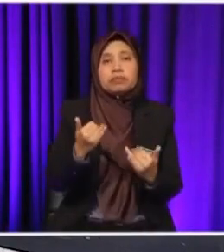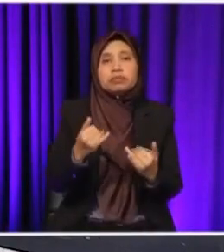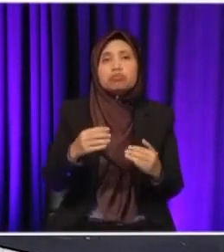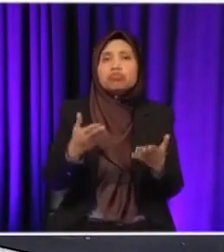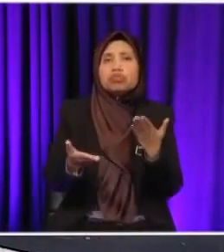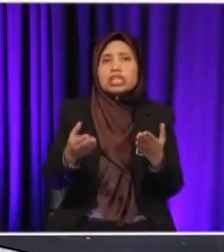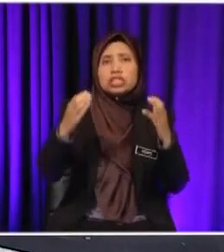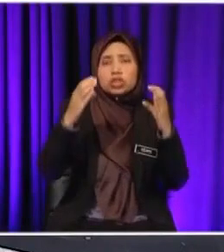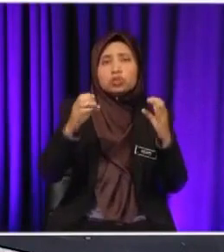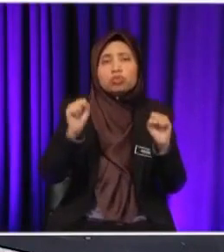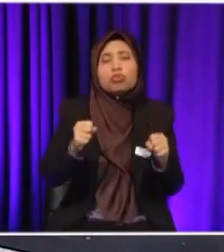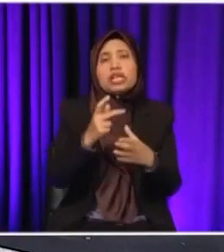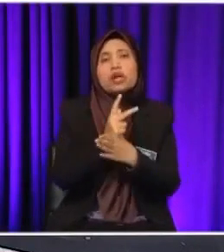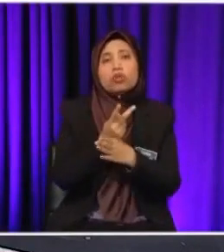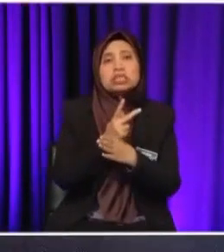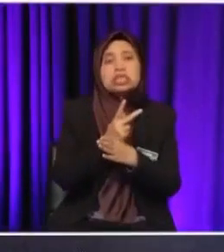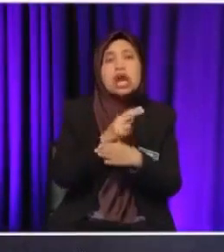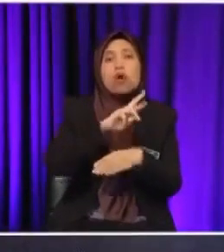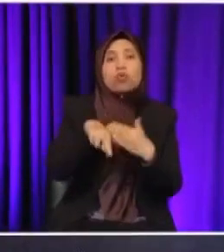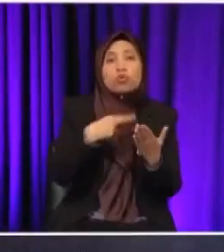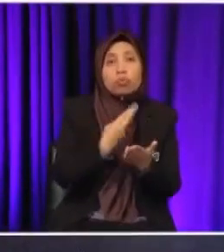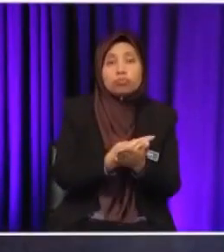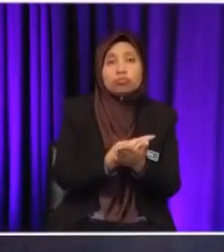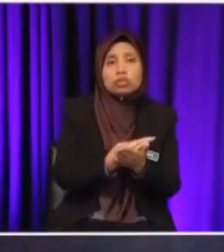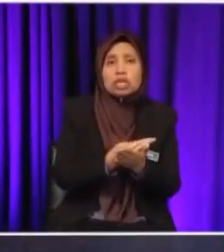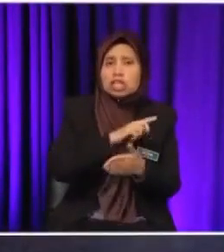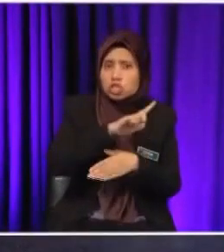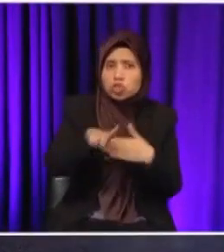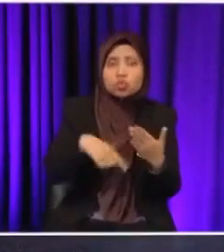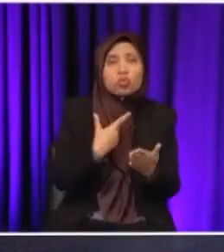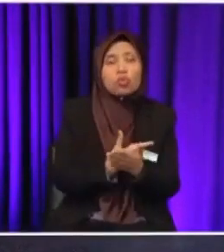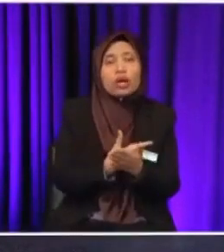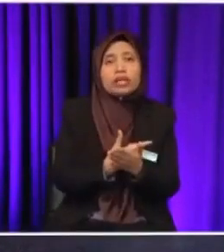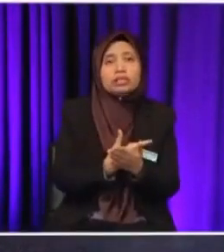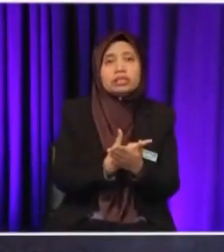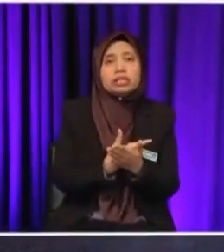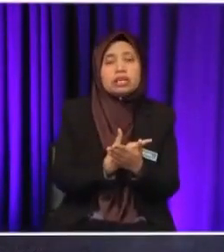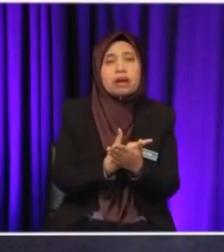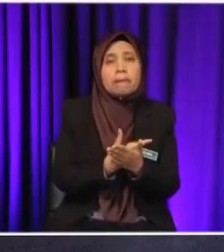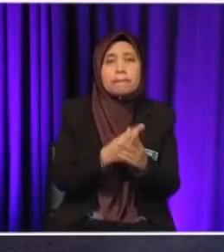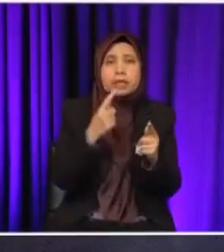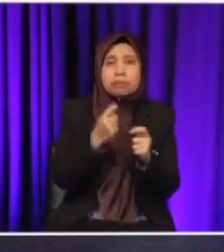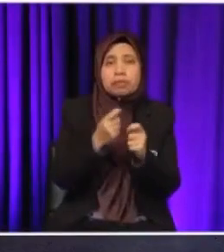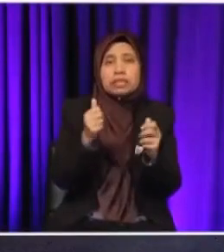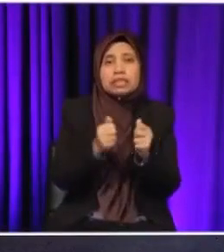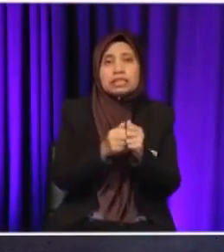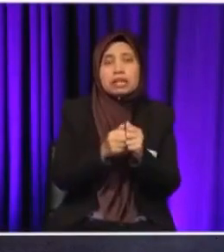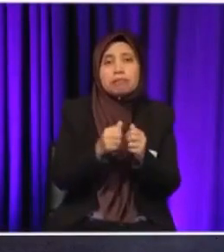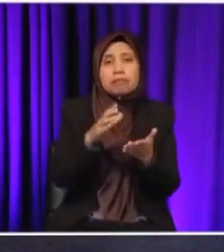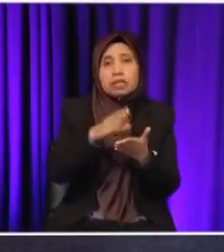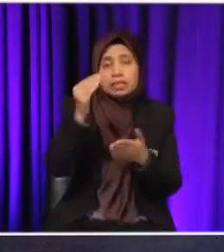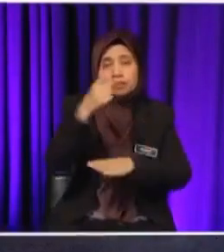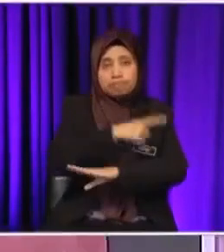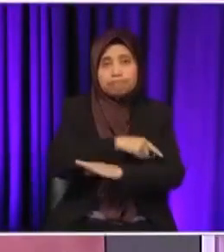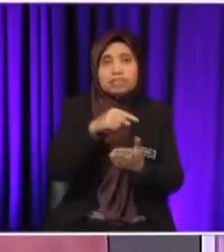mungkin cikgu juga boleh kongsikanlah rumusan secara keseluruhan bertepatan dengan pembelajaran kita untuk hari